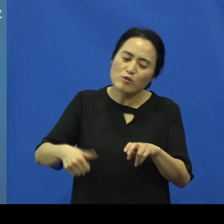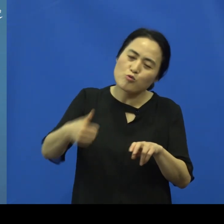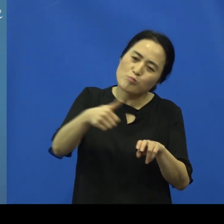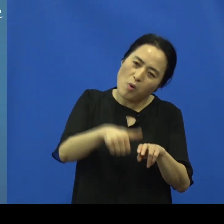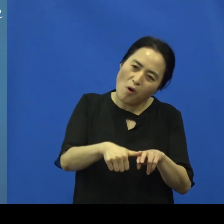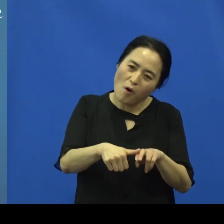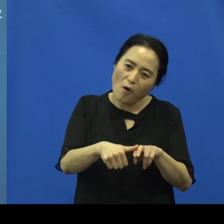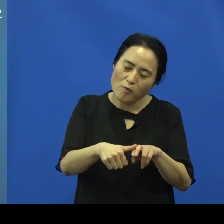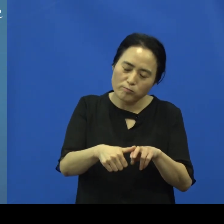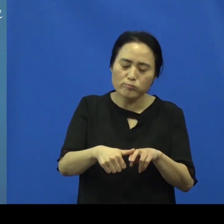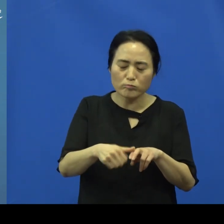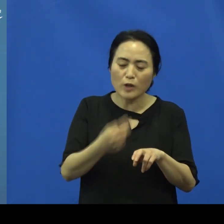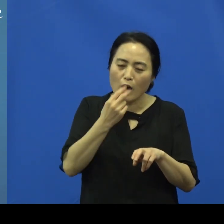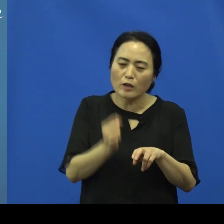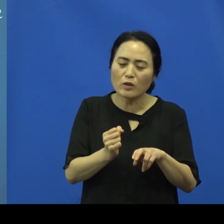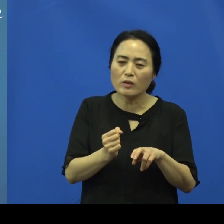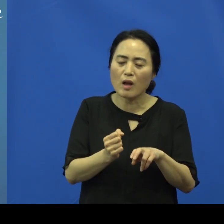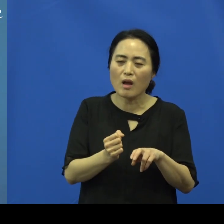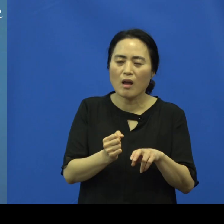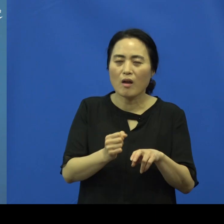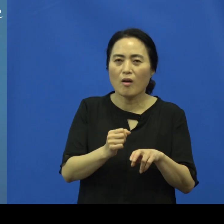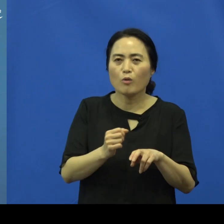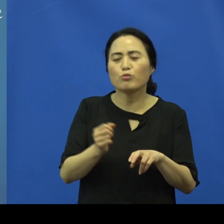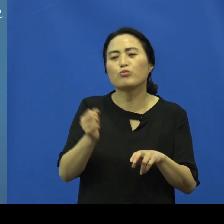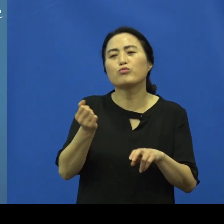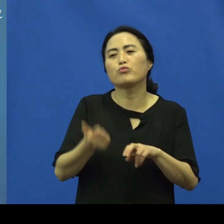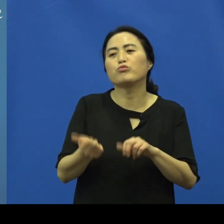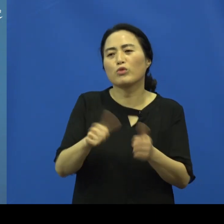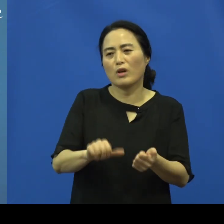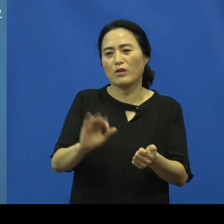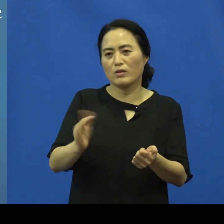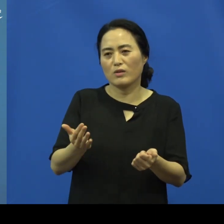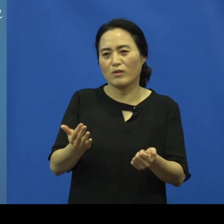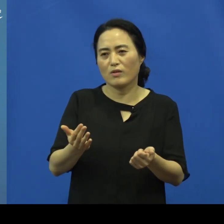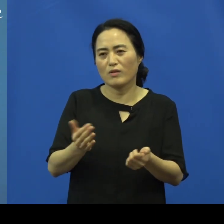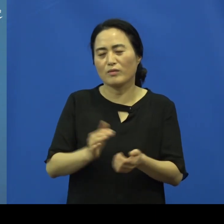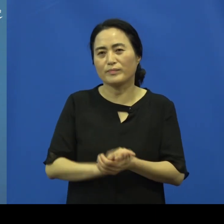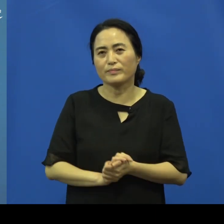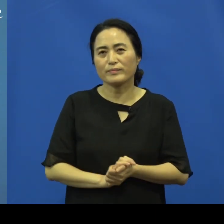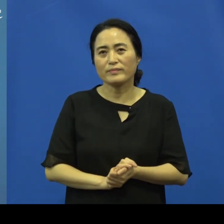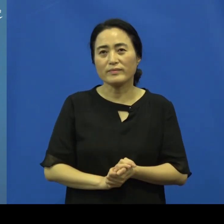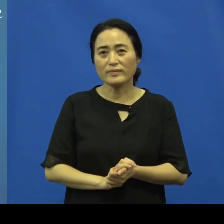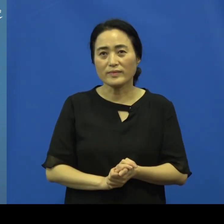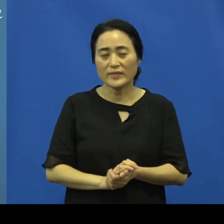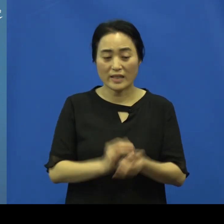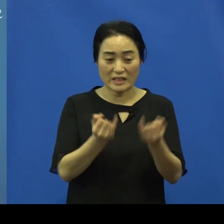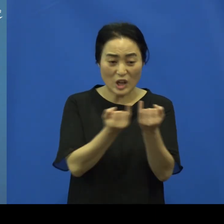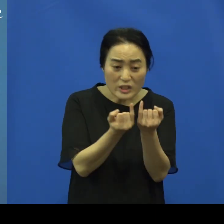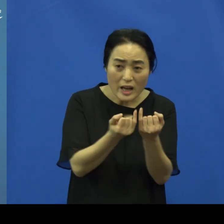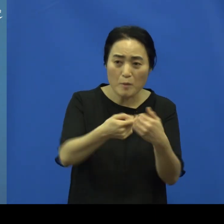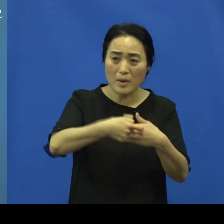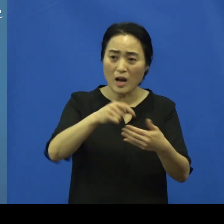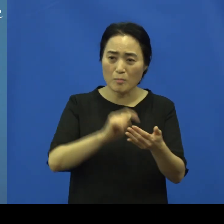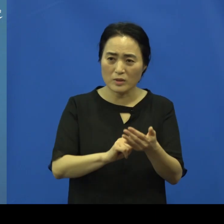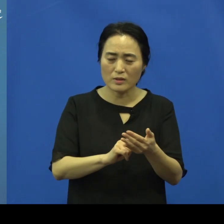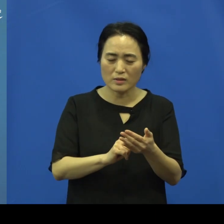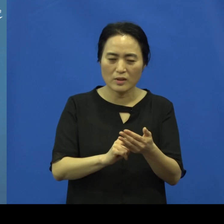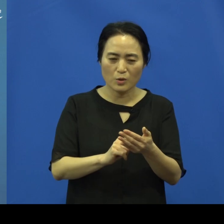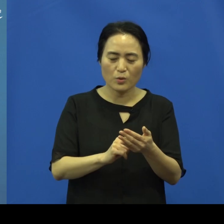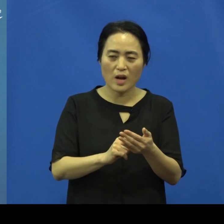이제 죽었거든요. 자, 근데 오늘 이제 이 여인을 우리가 이제 따라가야 돼요. 여인을 추적해야 돼요.